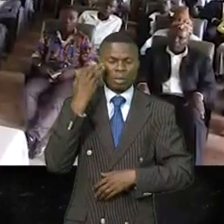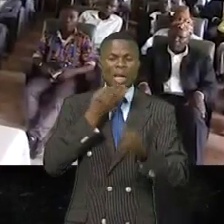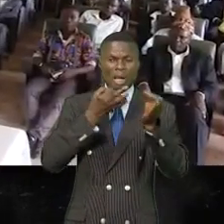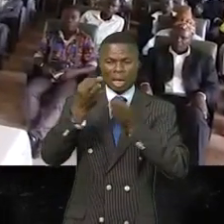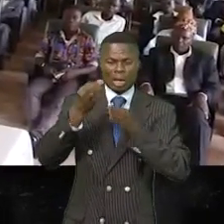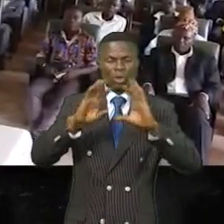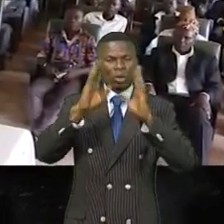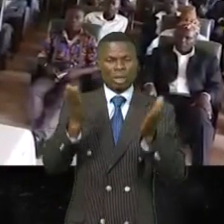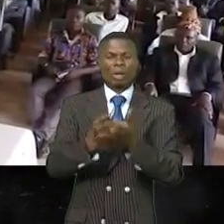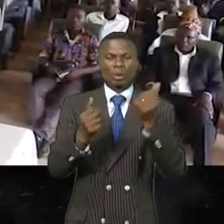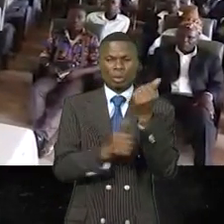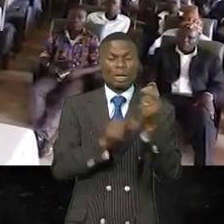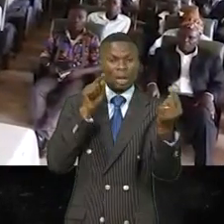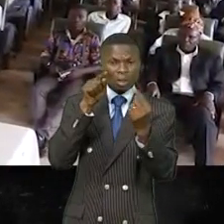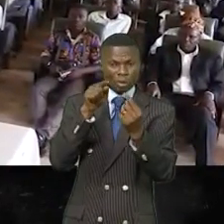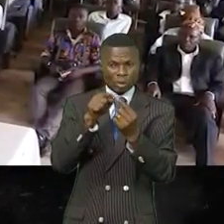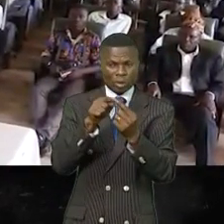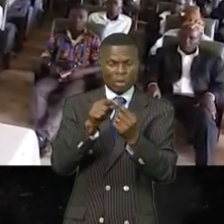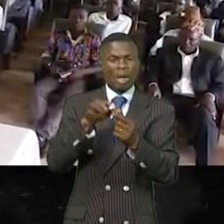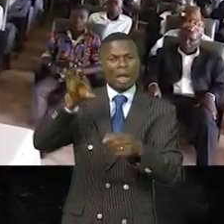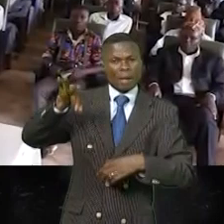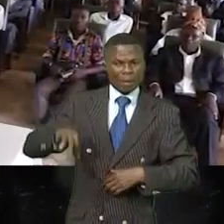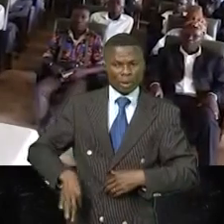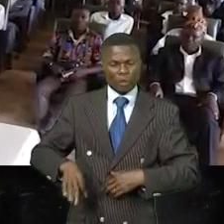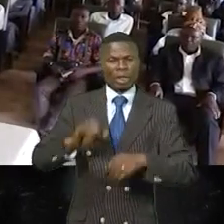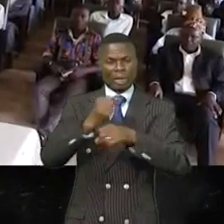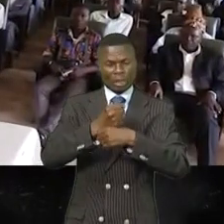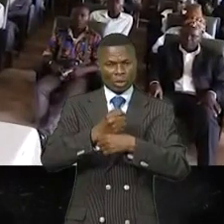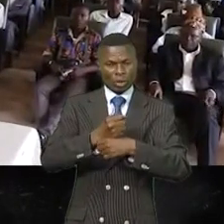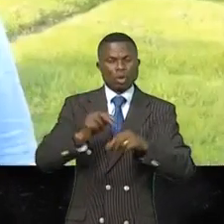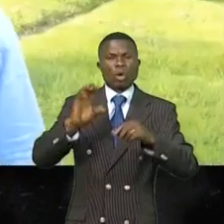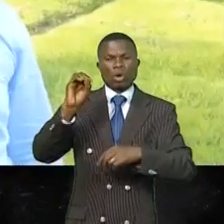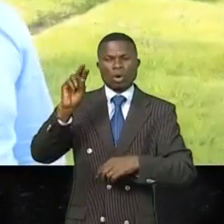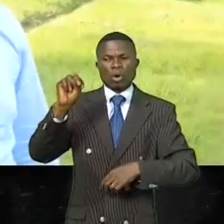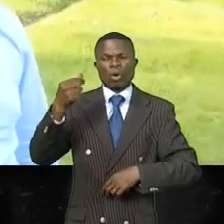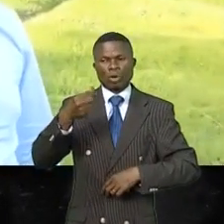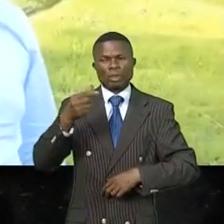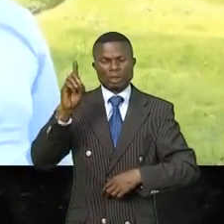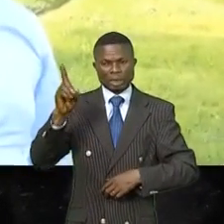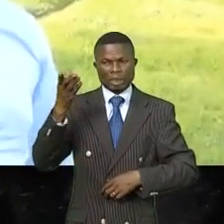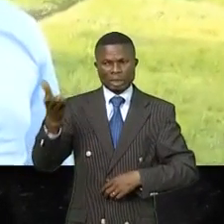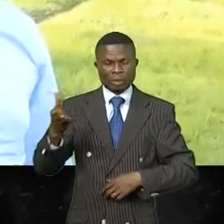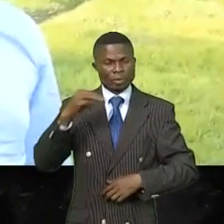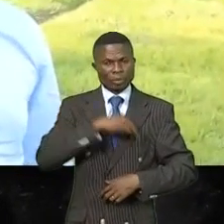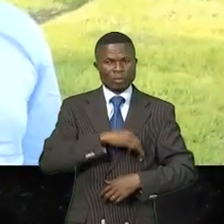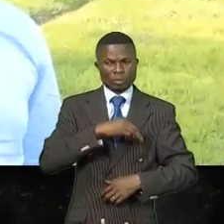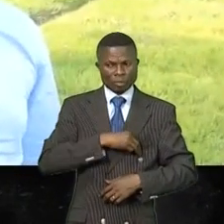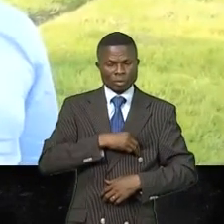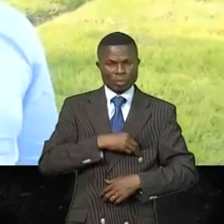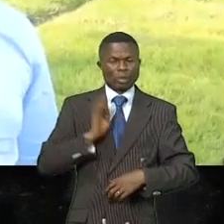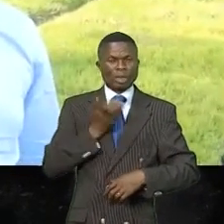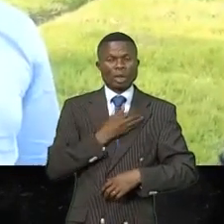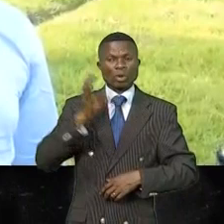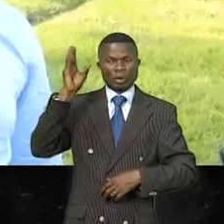à l'assistance l'objectif et les bien fondés de la création de cette ONGD. L'objet de notre mission dans la chefferie de Bakwa